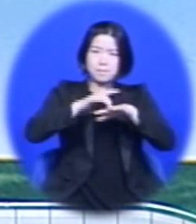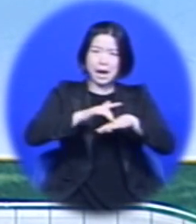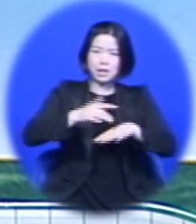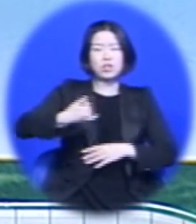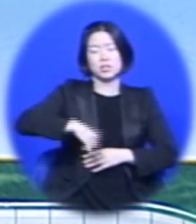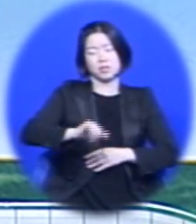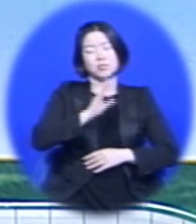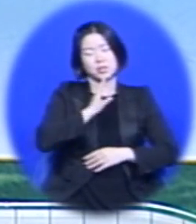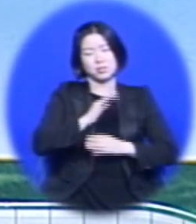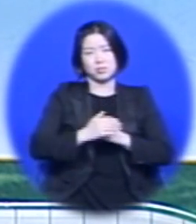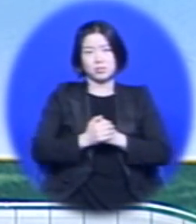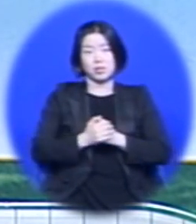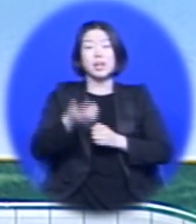자식이었습니다.